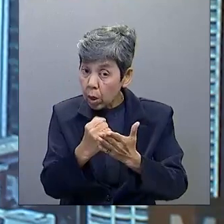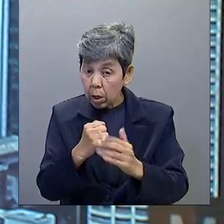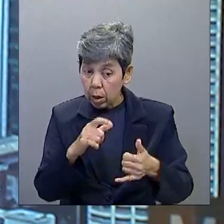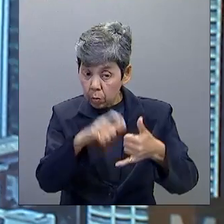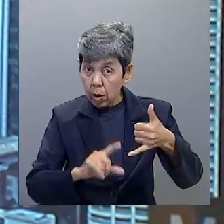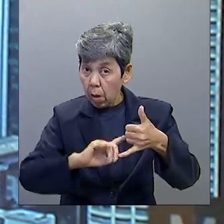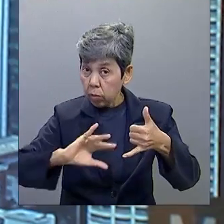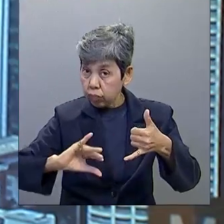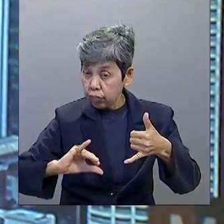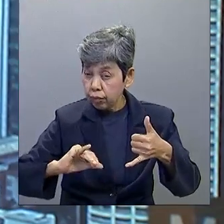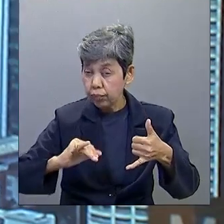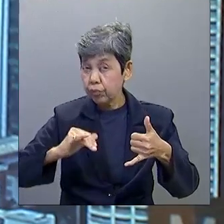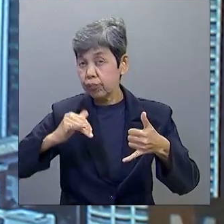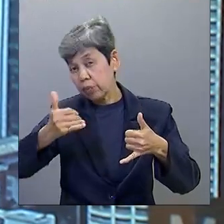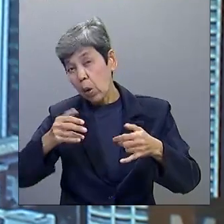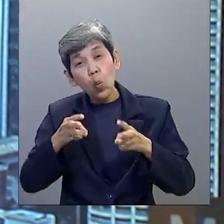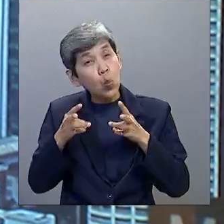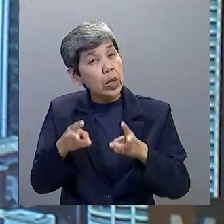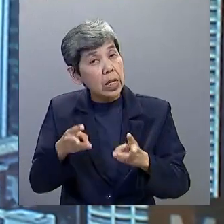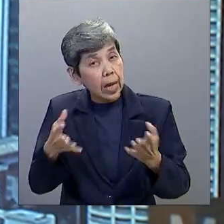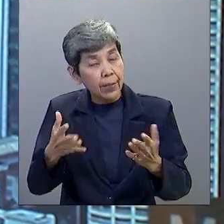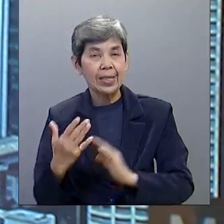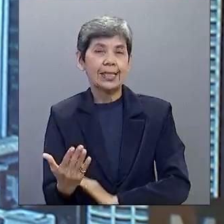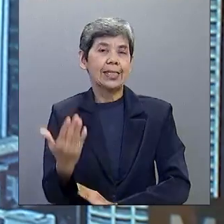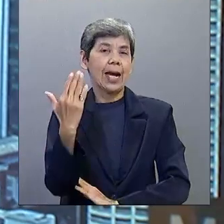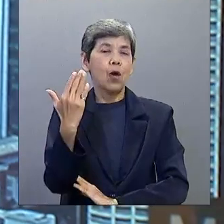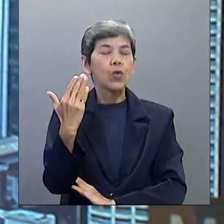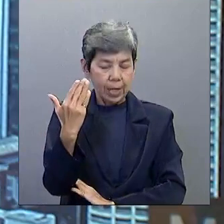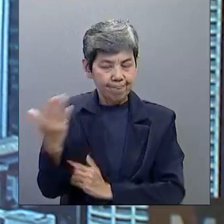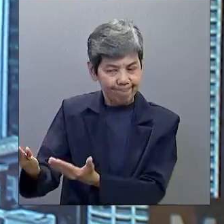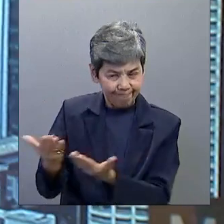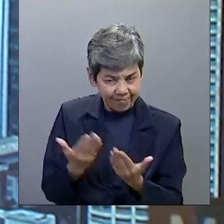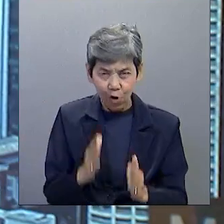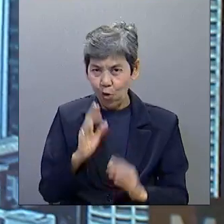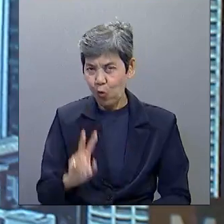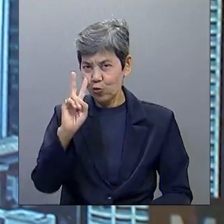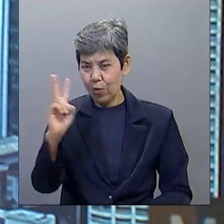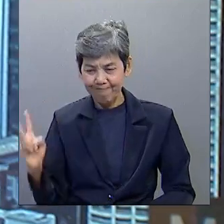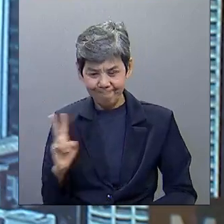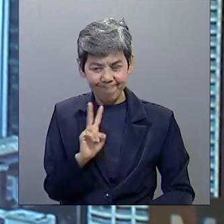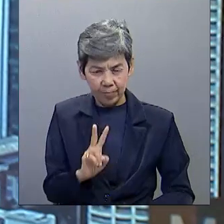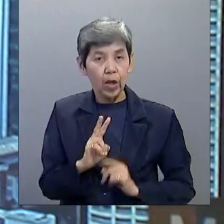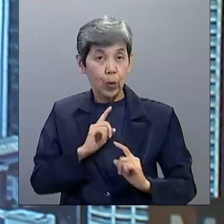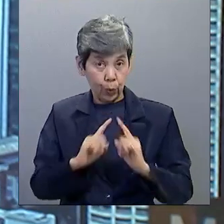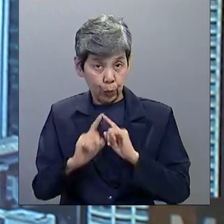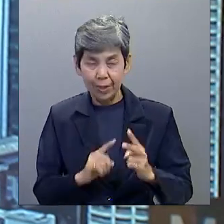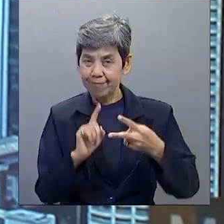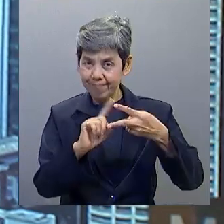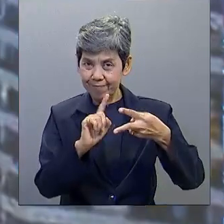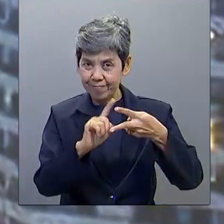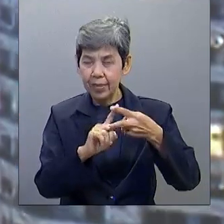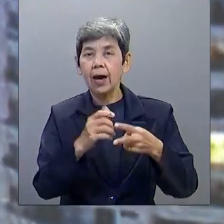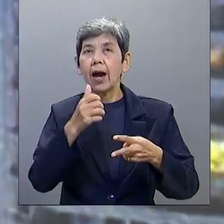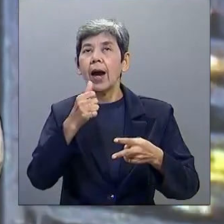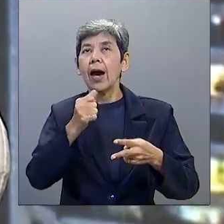าชีวิตของพี่ๆคนไร้บ้านอย่างไรบ้างเช้าวันนี้เราได้รับเกียรติจาก2ท่านนะคะที่มาพูดคุยกับเราค่ะท่านแรกก็คือคุณอัช